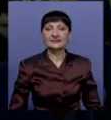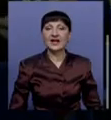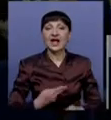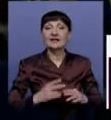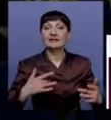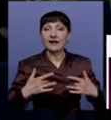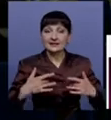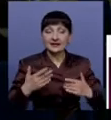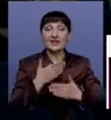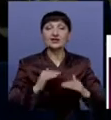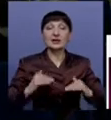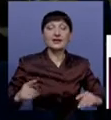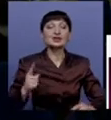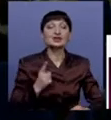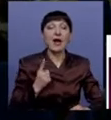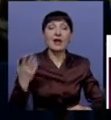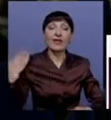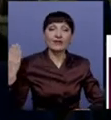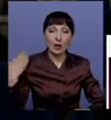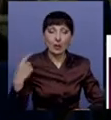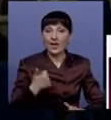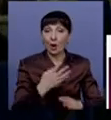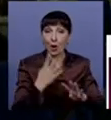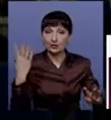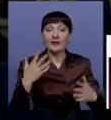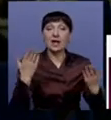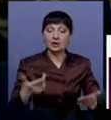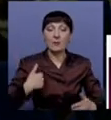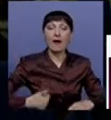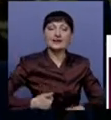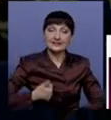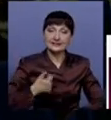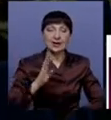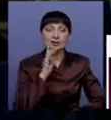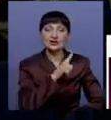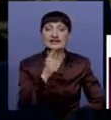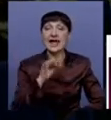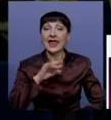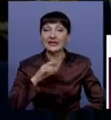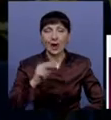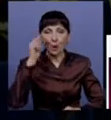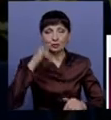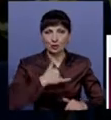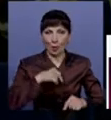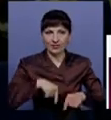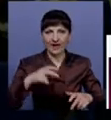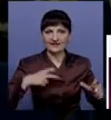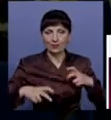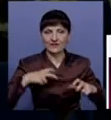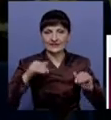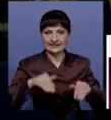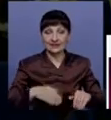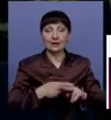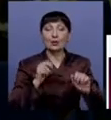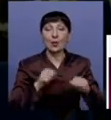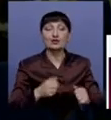Этот концерт наши ребята ждали очень давно. В первую очередь, конечно, мы гордимся, что Зарета учится именно в нашем университете, который